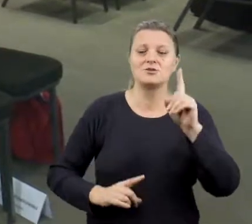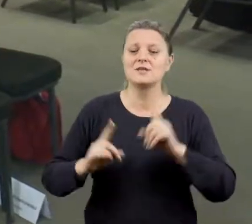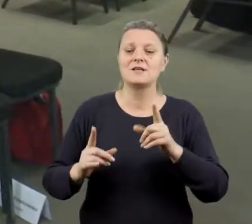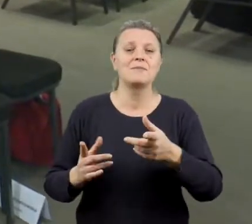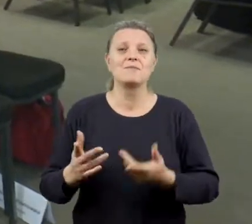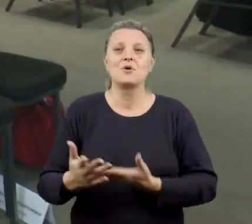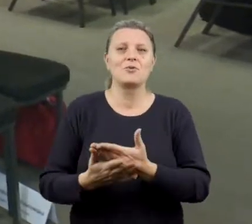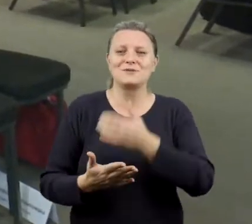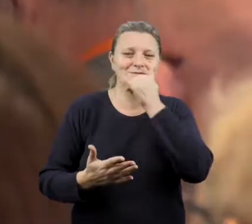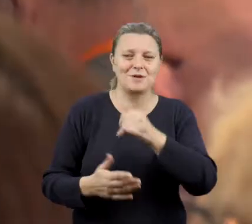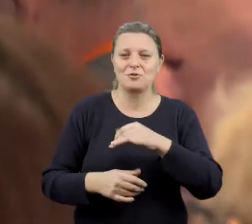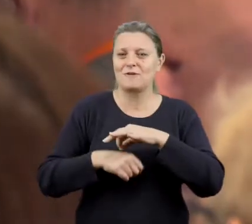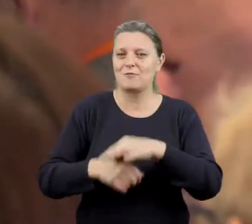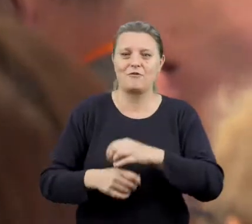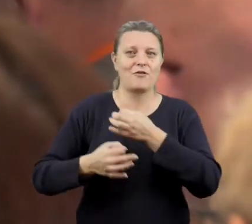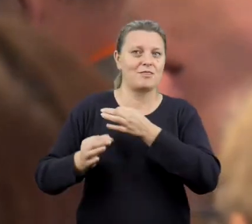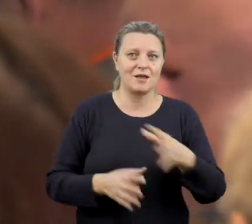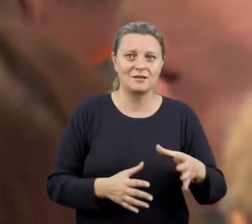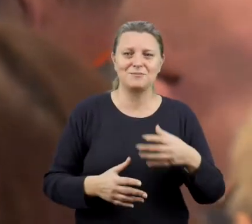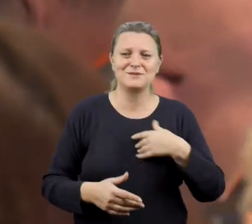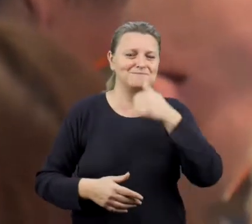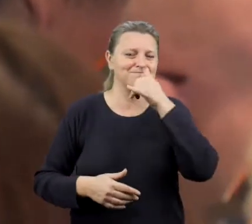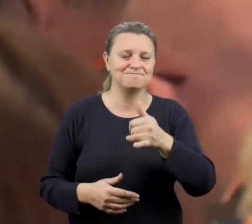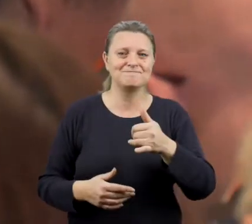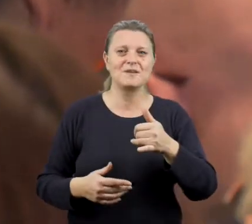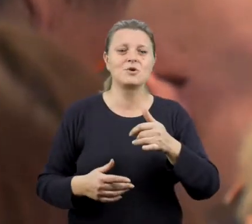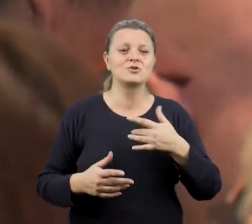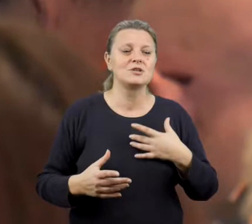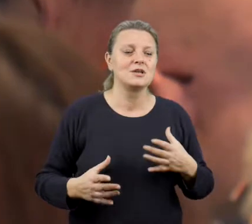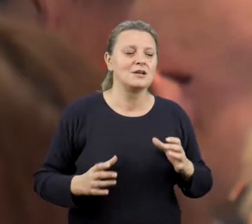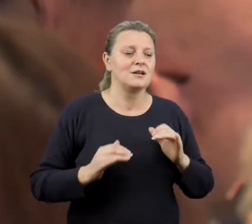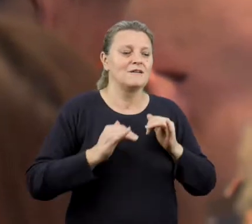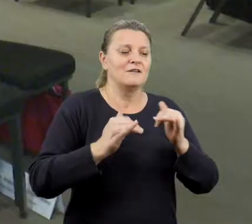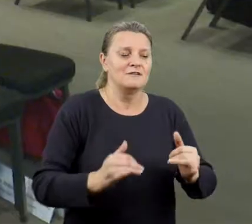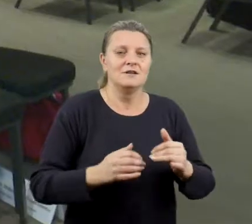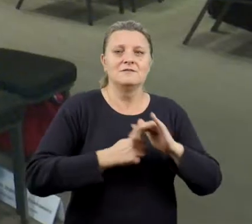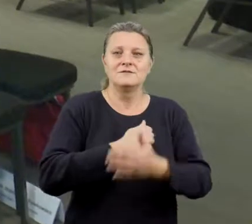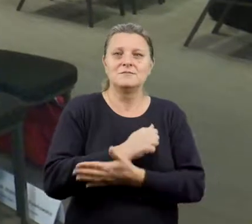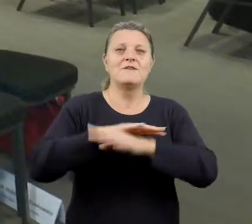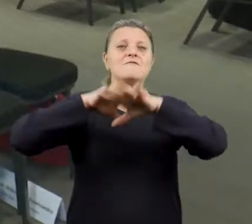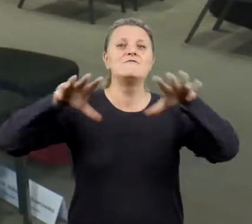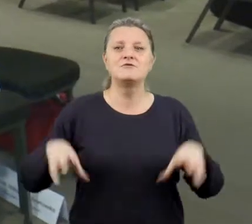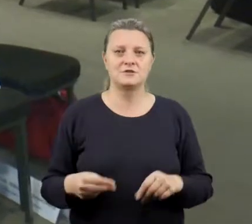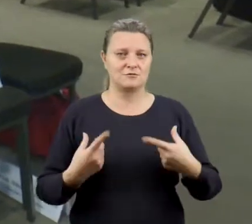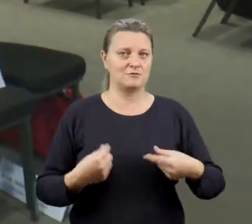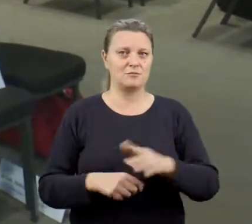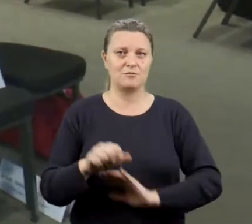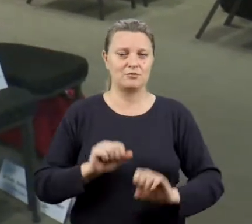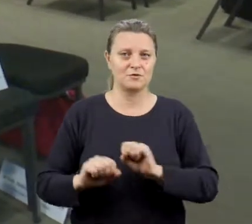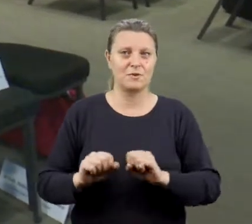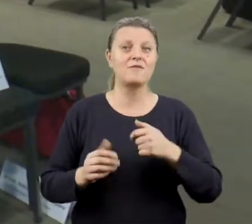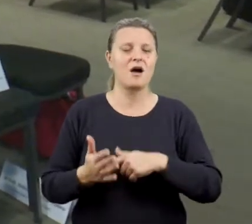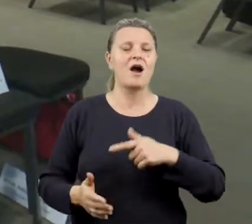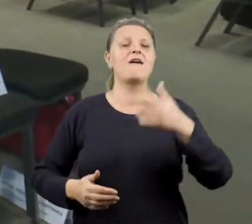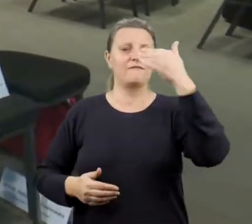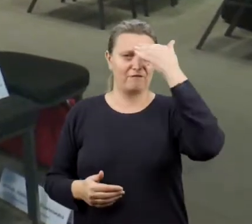mało środków, czasem nie wszystkie rozwiązania da się wprowadzić od razu, nie jesteśmy w stanie objąć tym wsparciem wszystkich osób, które tego